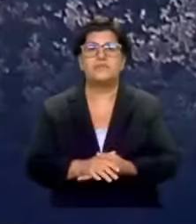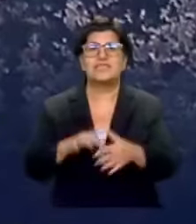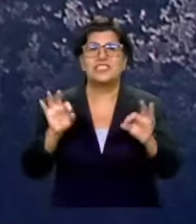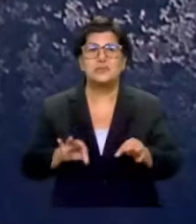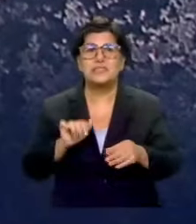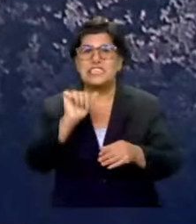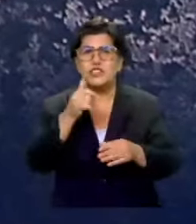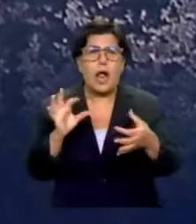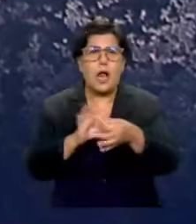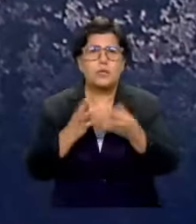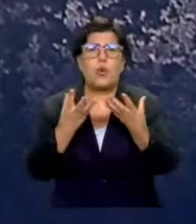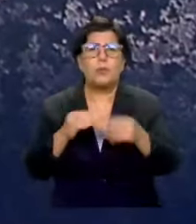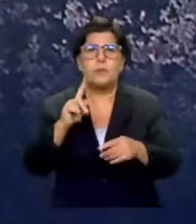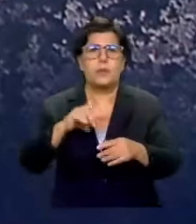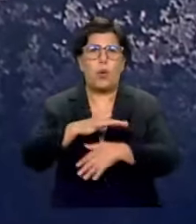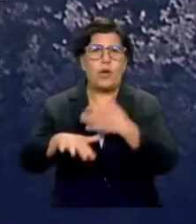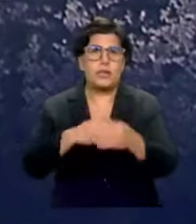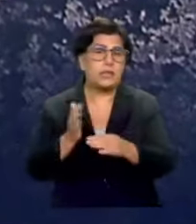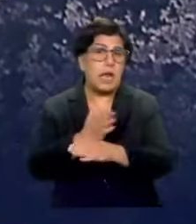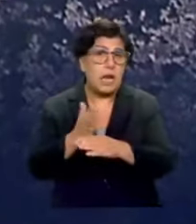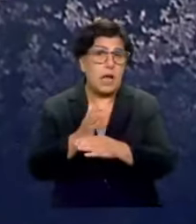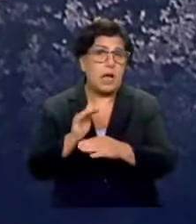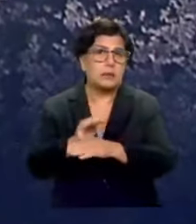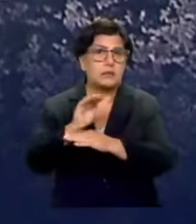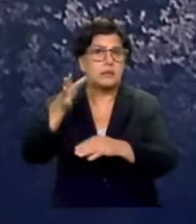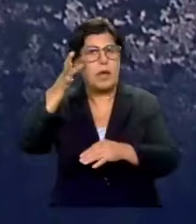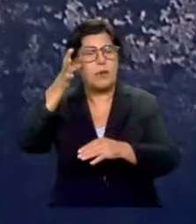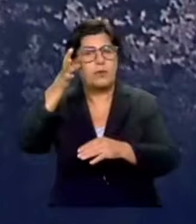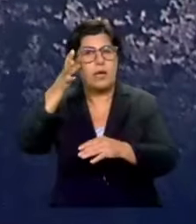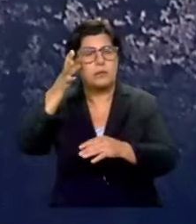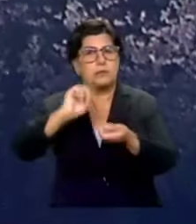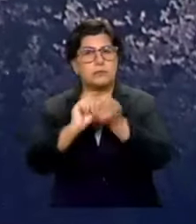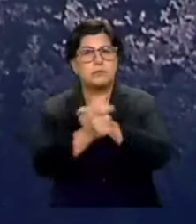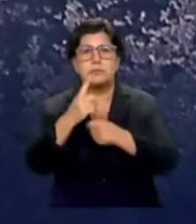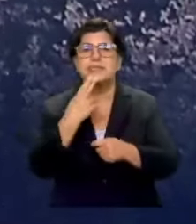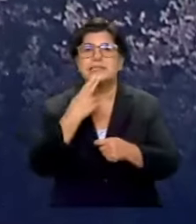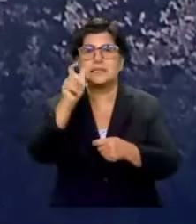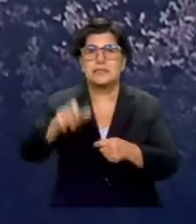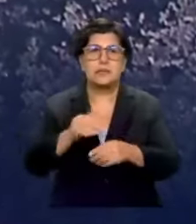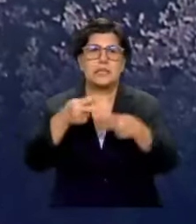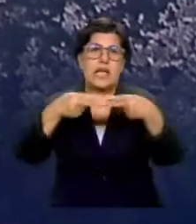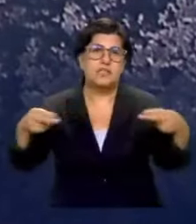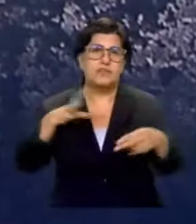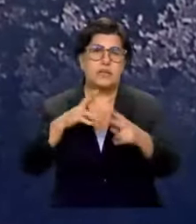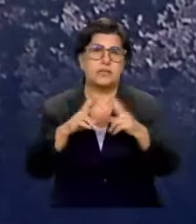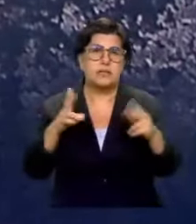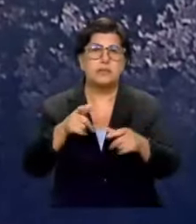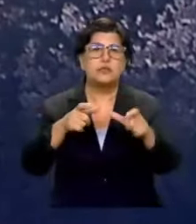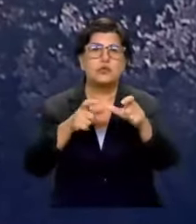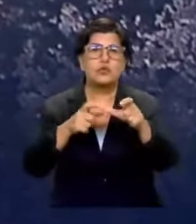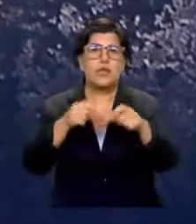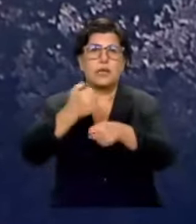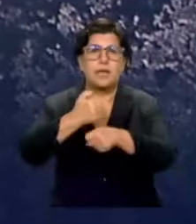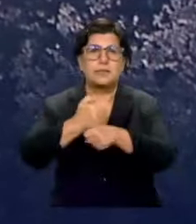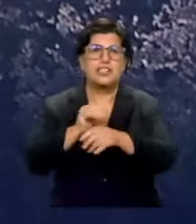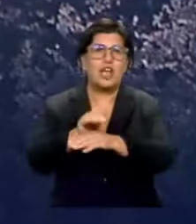Efendim şimdi hiç alakası olmadığı bir olay nedeniyle hayatı kabusa dönen bir genç kızın hikayesi var sırada Sultangazi'de yaşayan